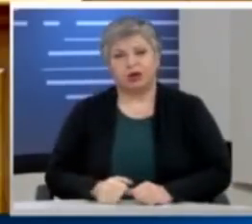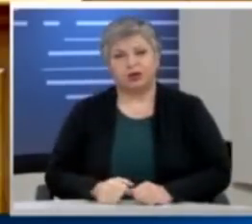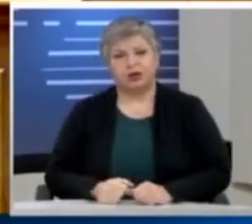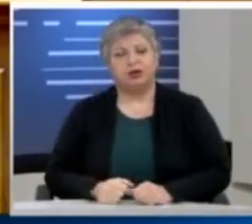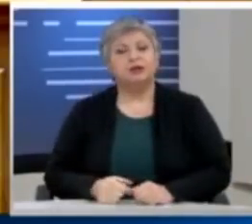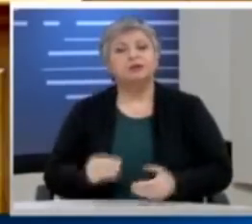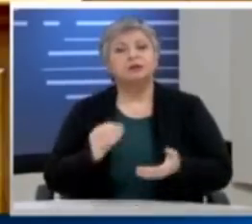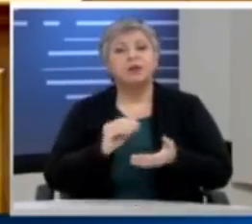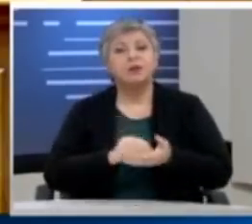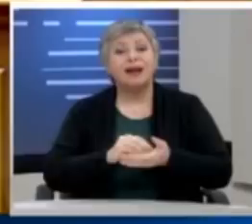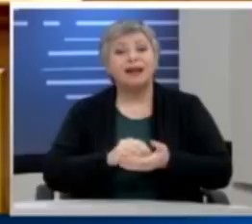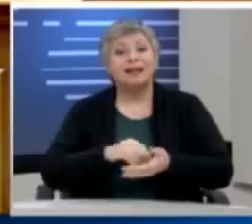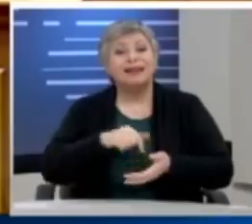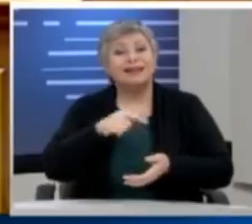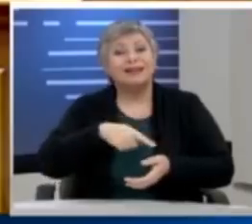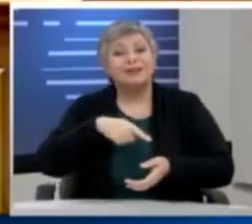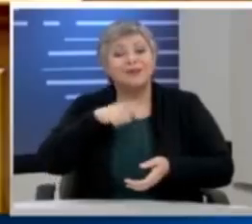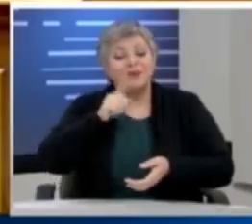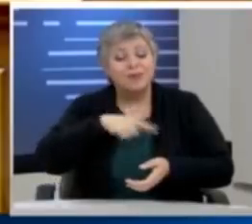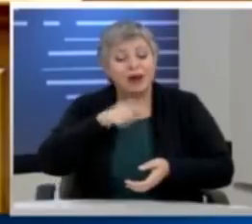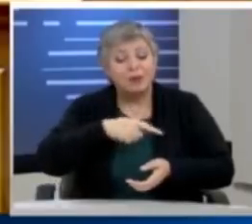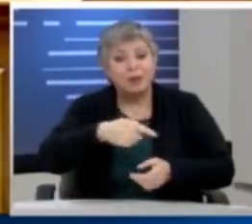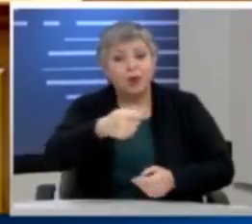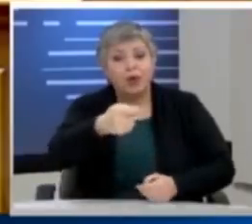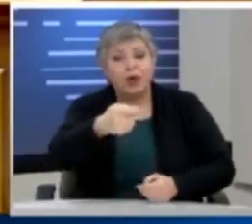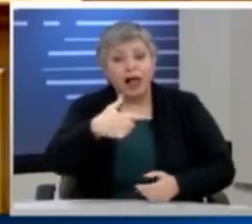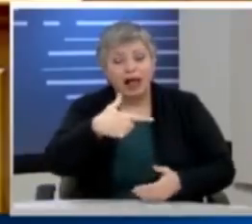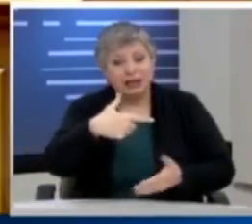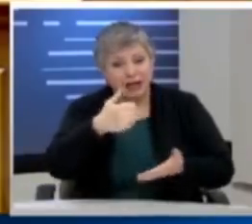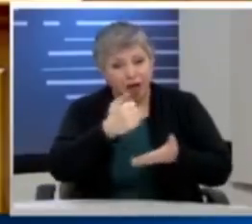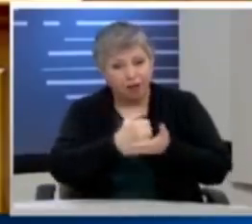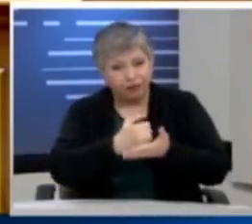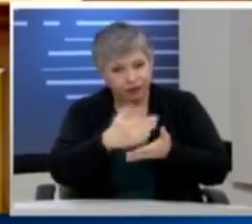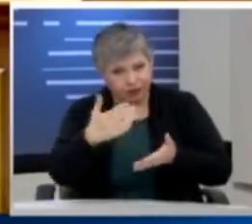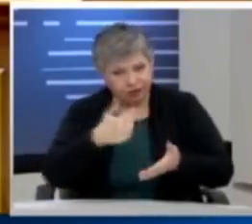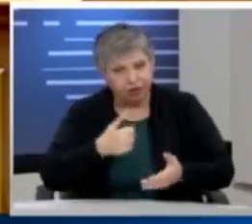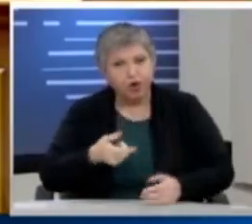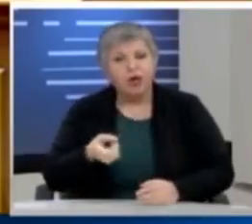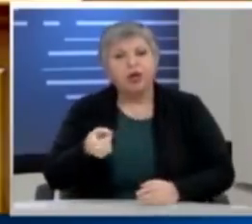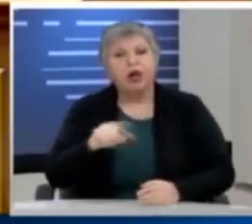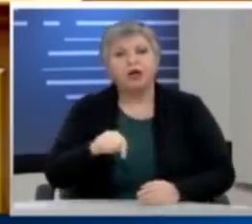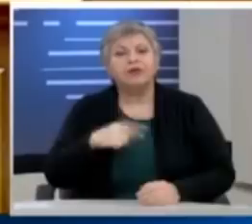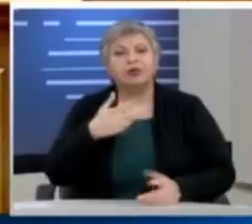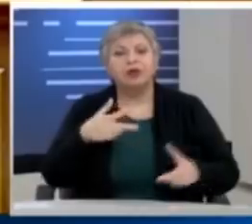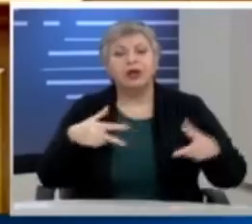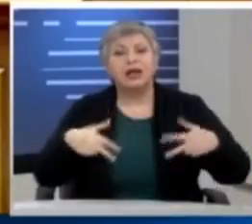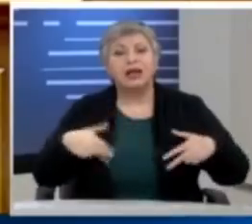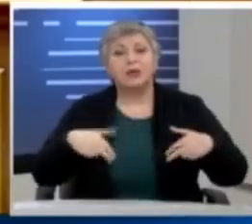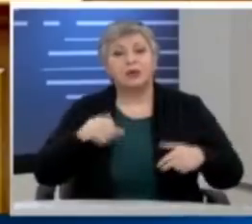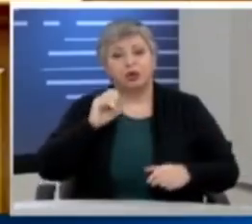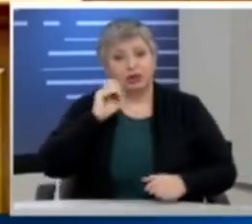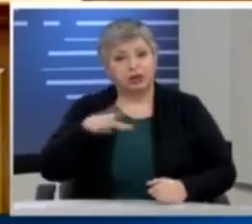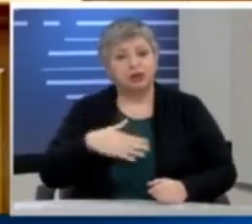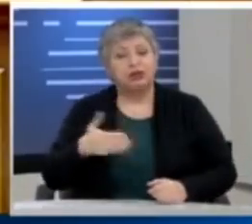την επόμενη μέρα της αποστολής της σειρματικής διακοίνωσης των Σκοπίων στην Ελλάδα, ο Υπουργός Εξωτερικών της πρώην